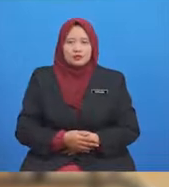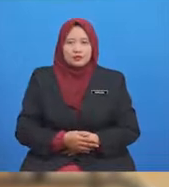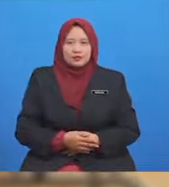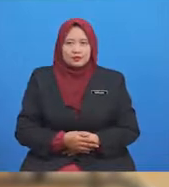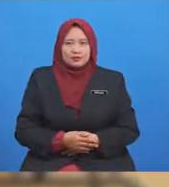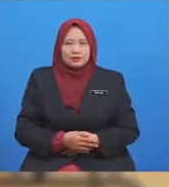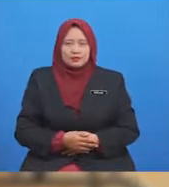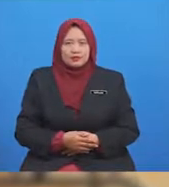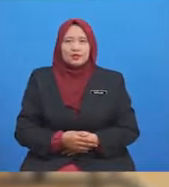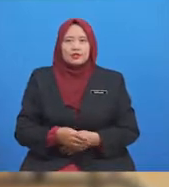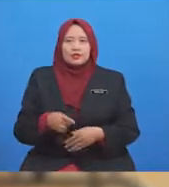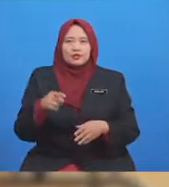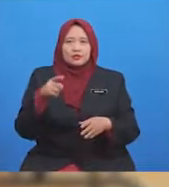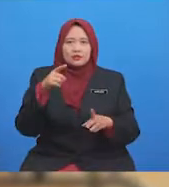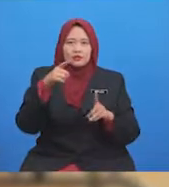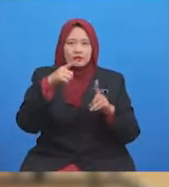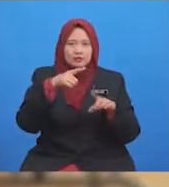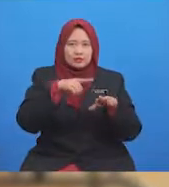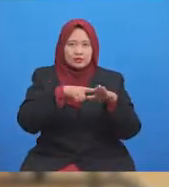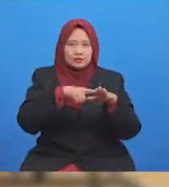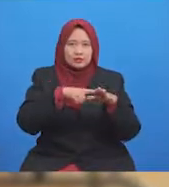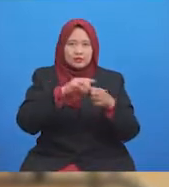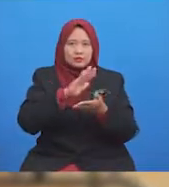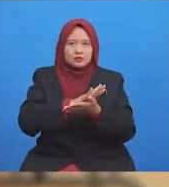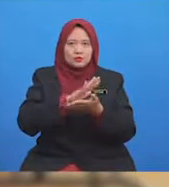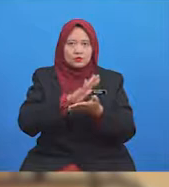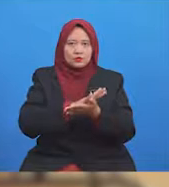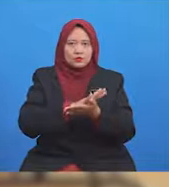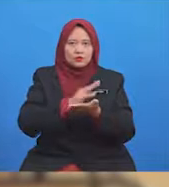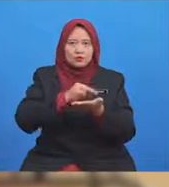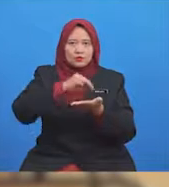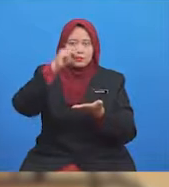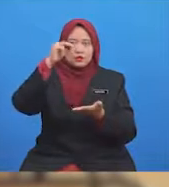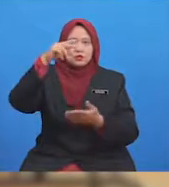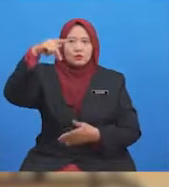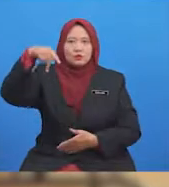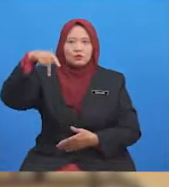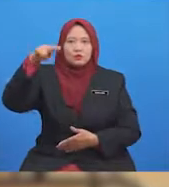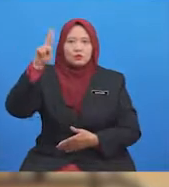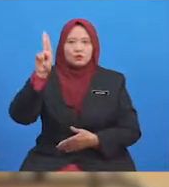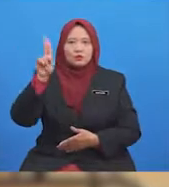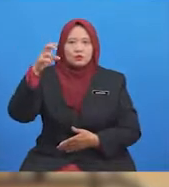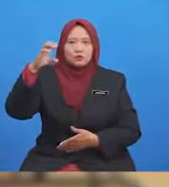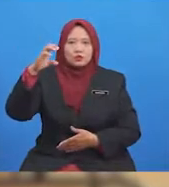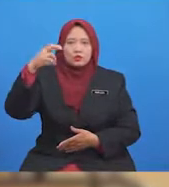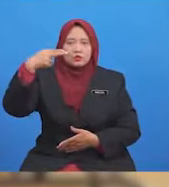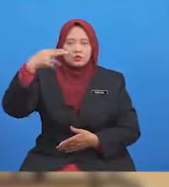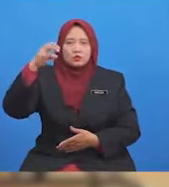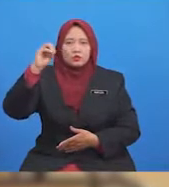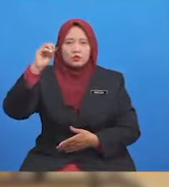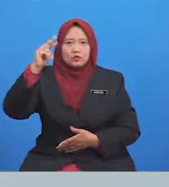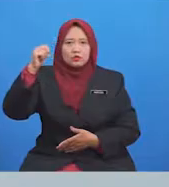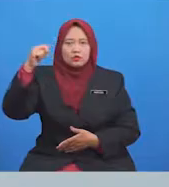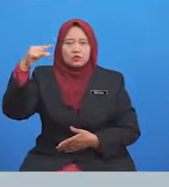3 di Sekolah Menengah Kebangsaan Pucung Utama 1, Pucung,